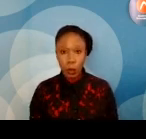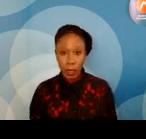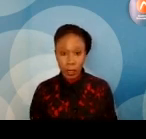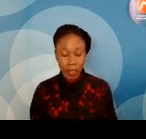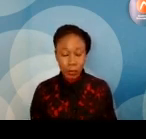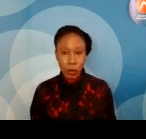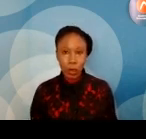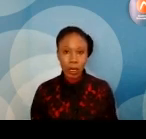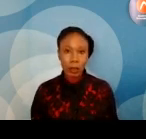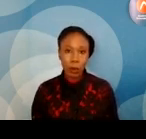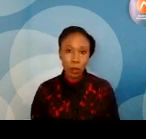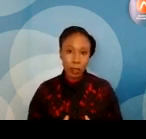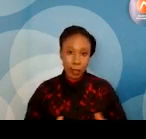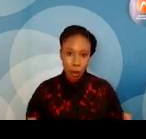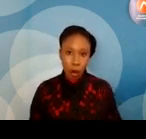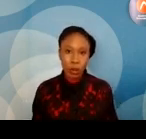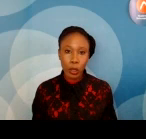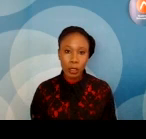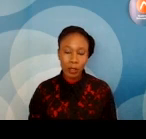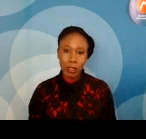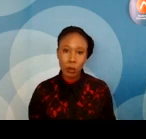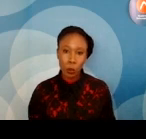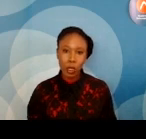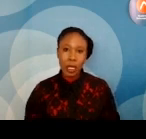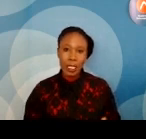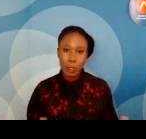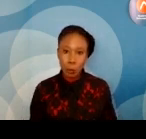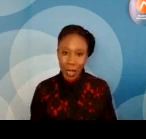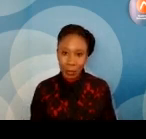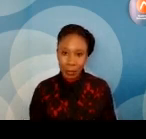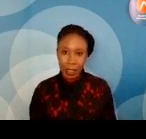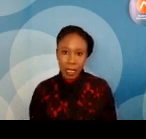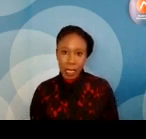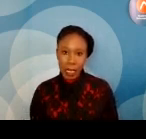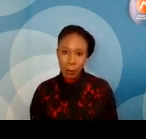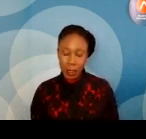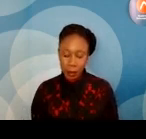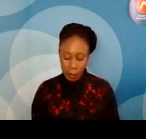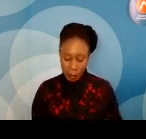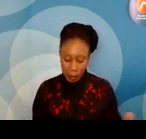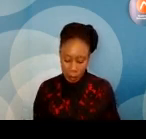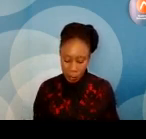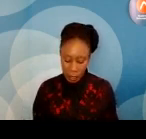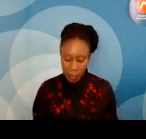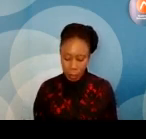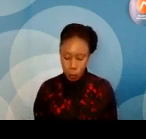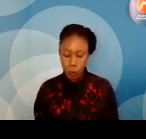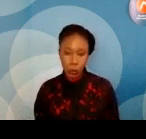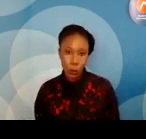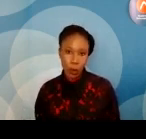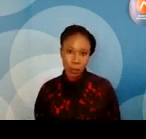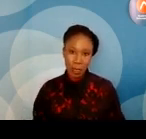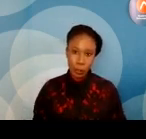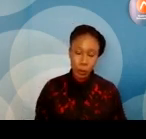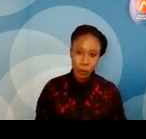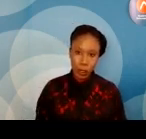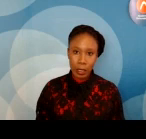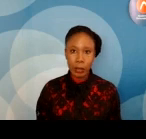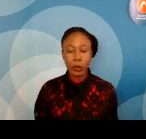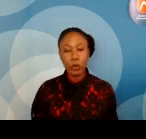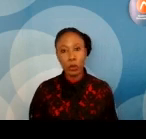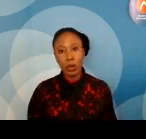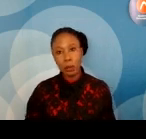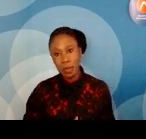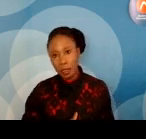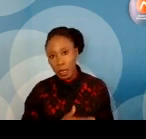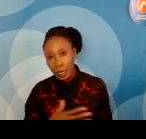ålder. Och där vet vi ju att ålder har ju ett väldigt stort spann. Man kan diskrimineras utifrån att man är ung